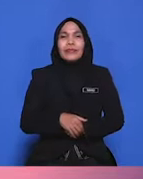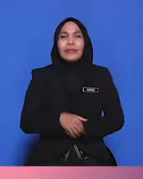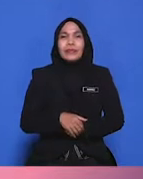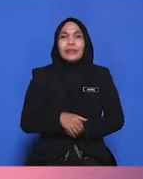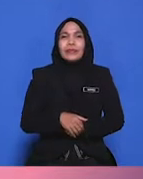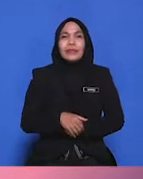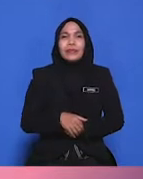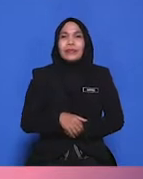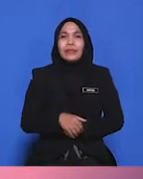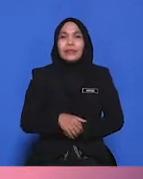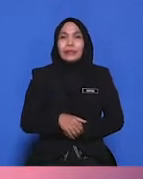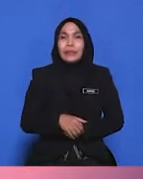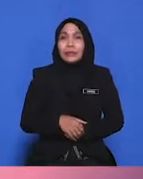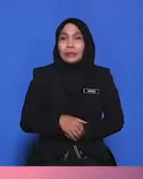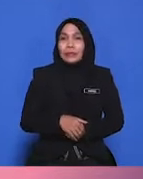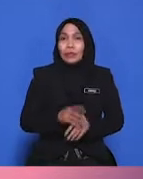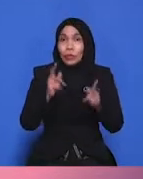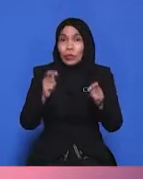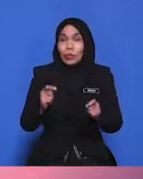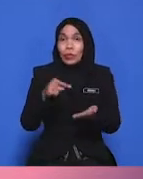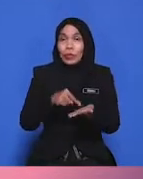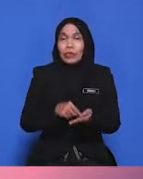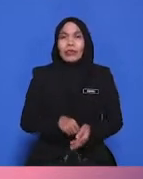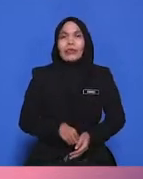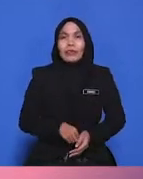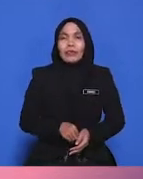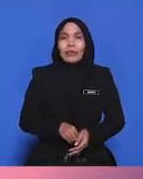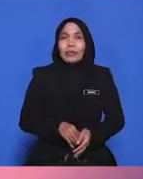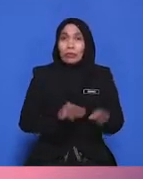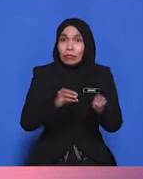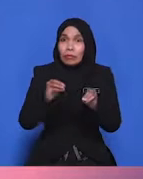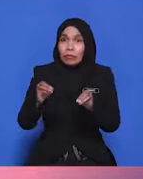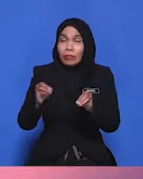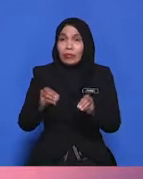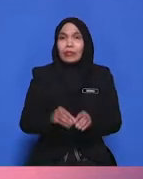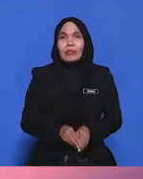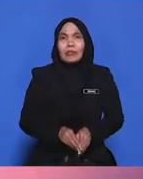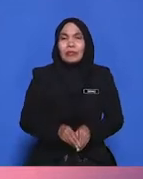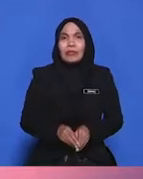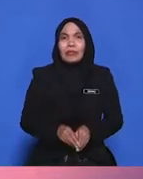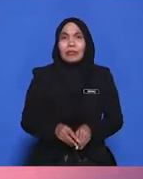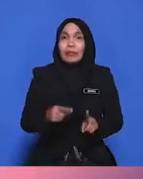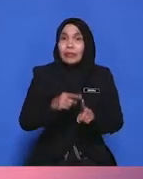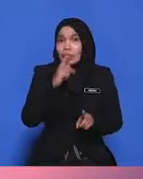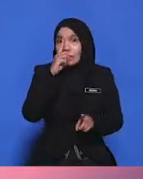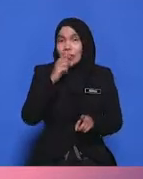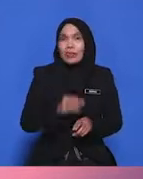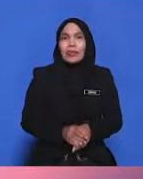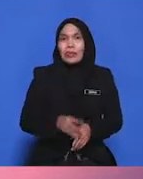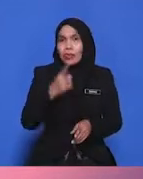As-Sayyid Jamaluddin Al-Afghani bermusafir ke India untuk mendalami